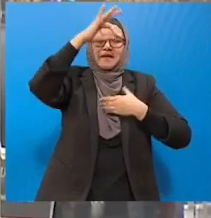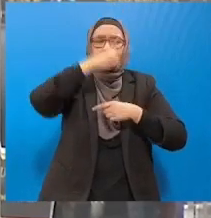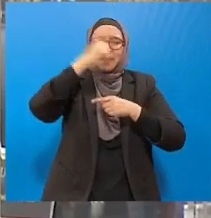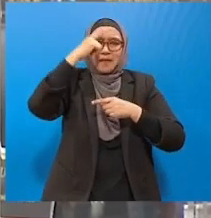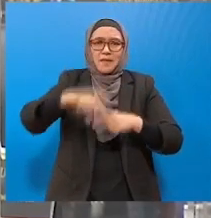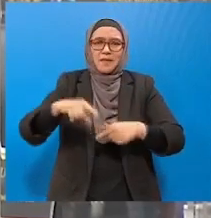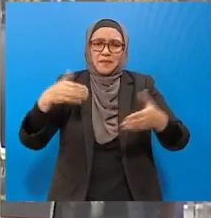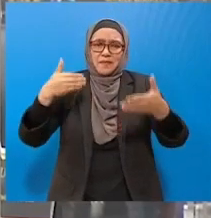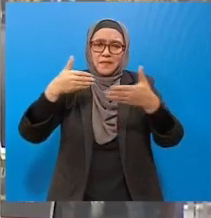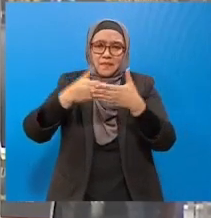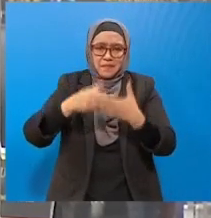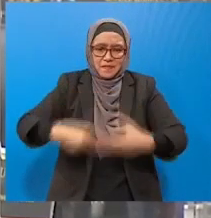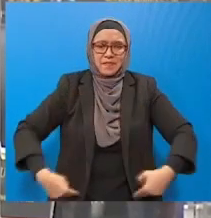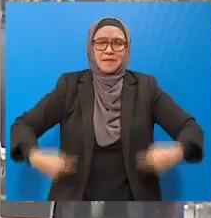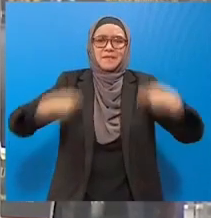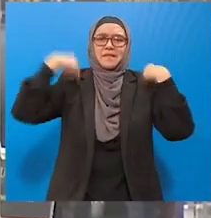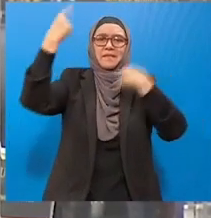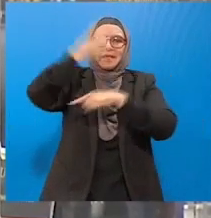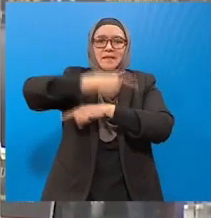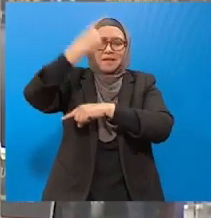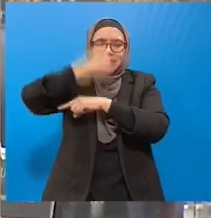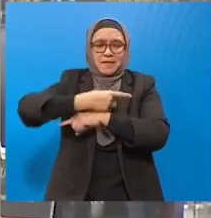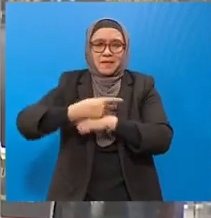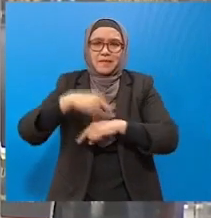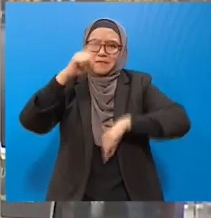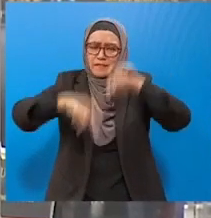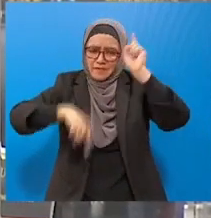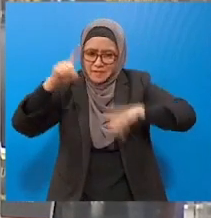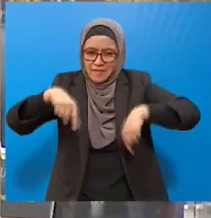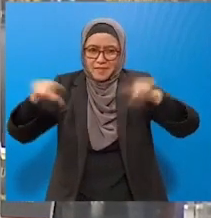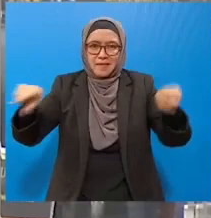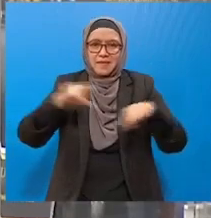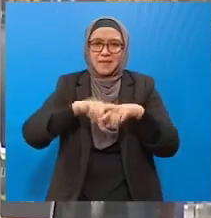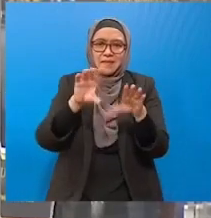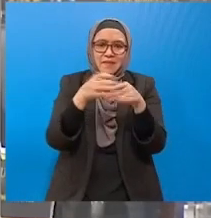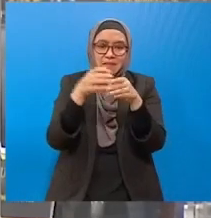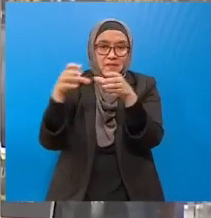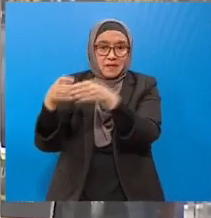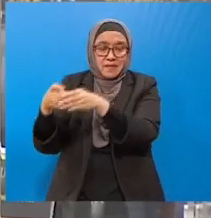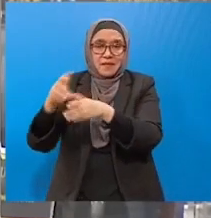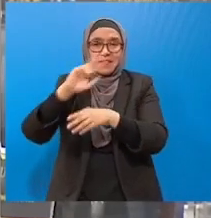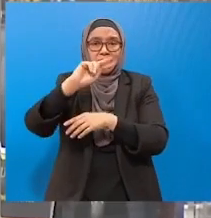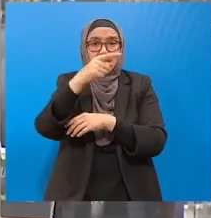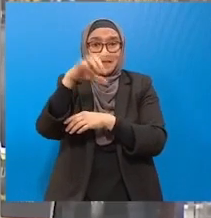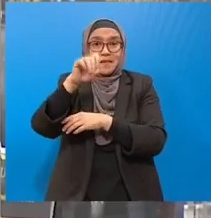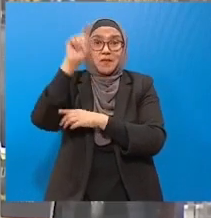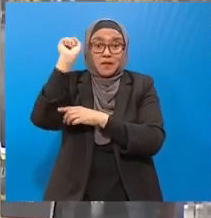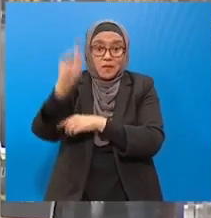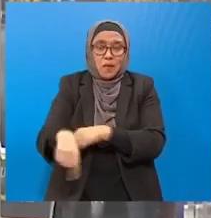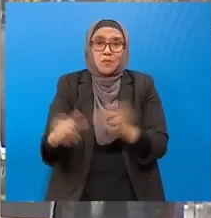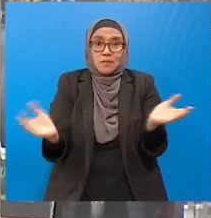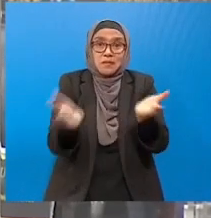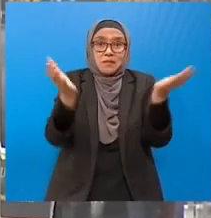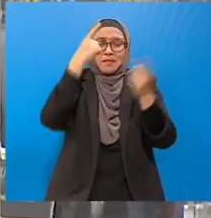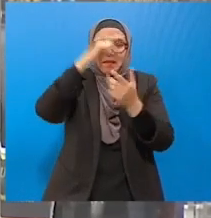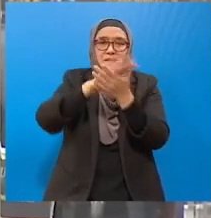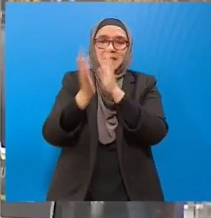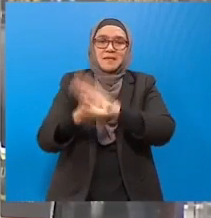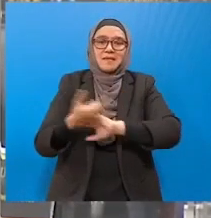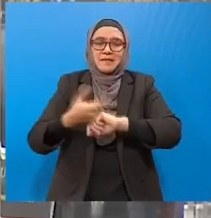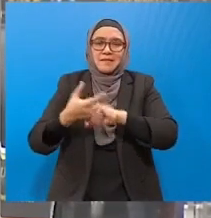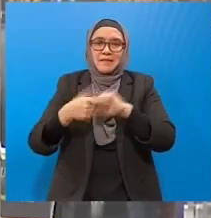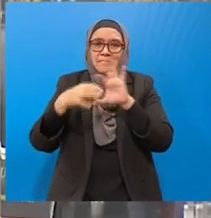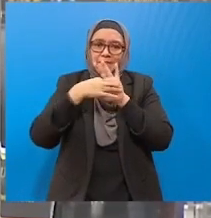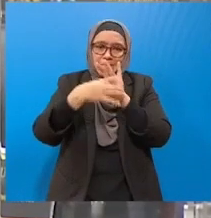pelbagai institusi kebajikan badan-badan bukan kerajaan wajah digembleng agama Jendral Khan strategis Bagi Tuhan ini